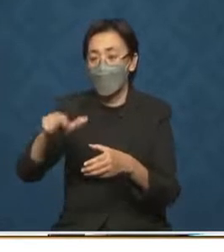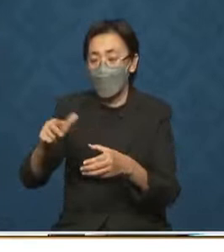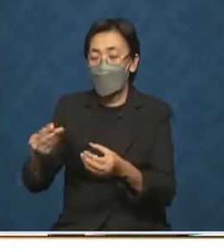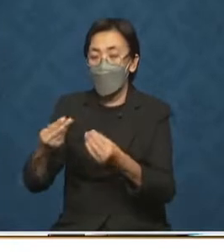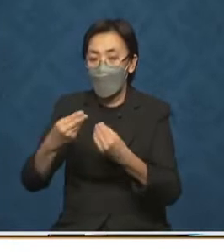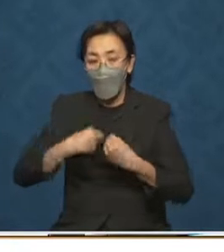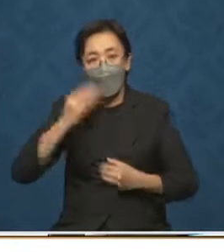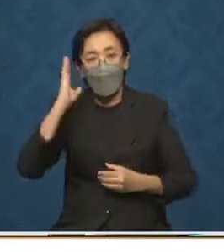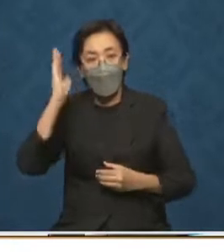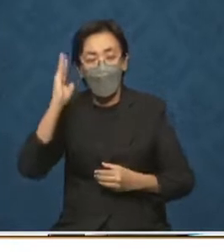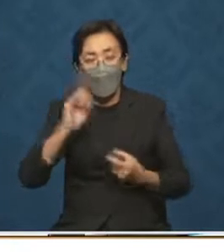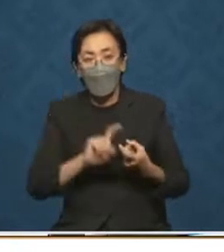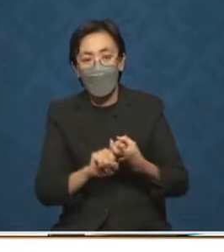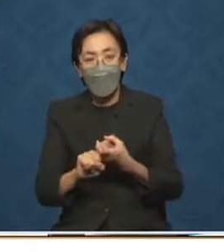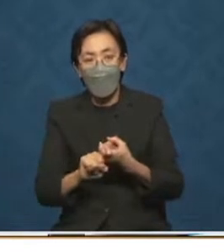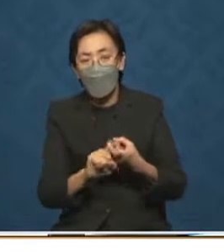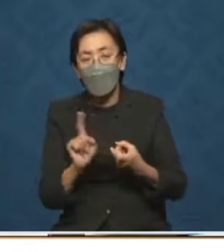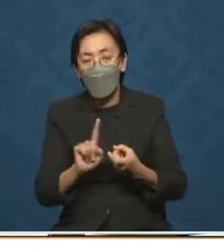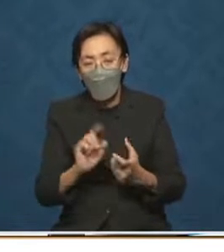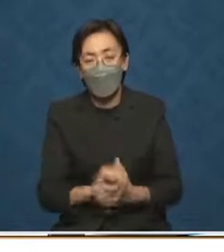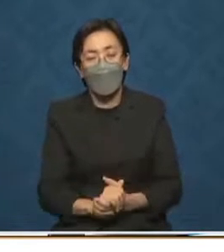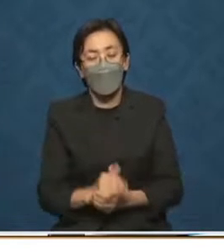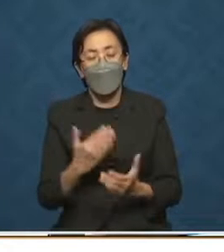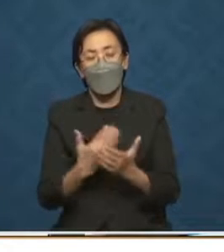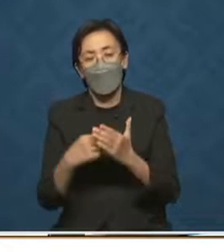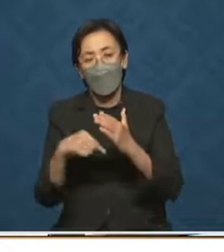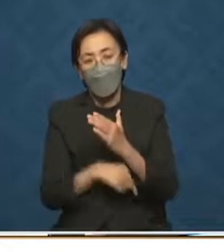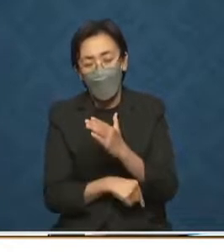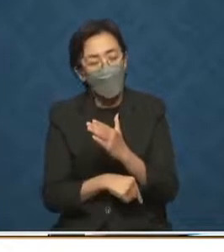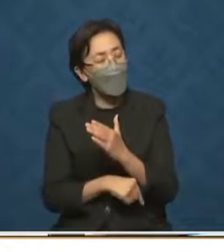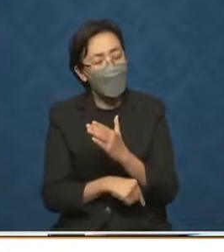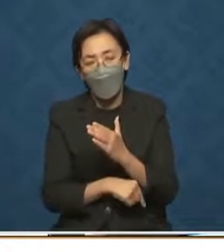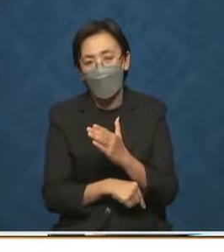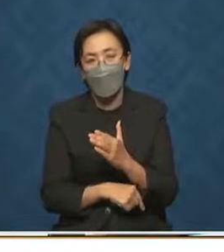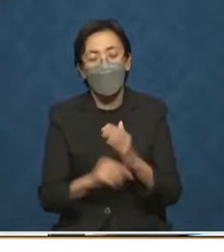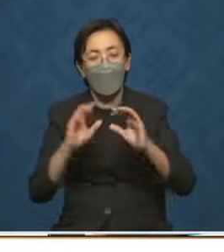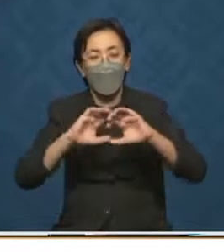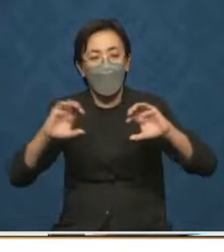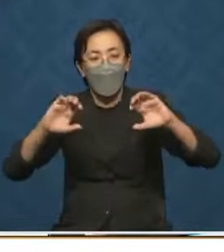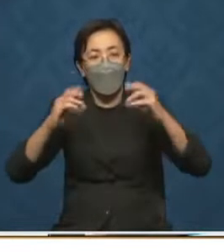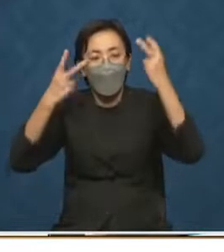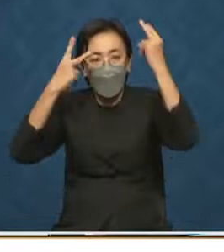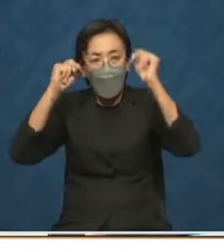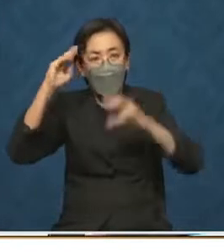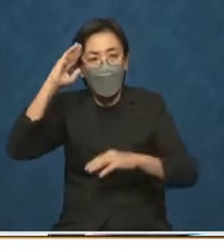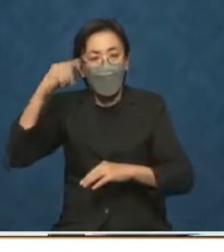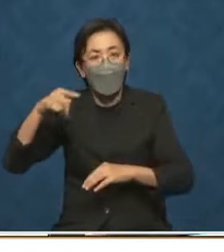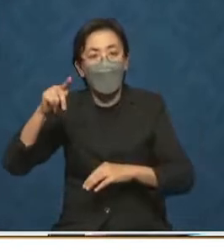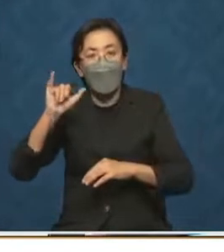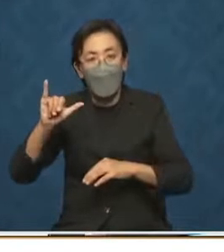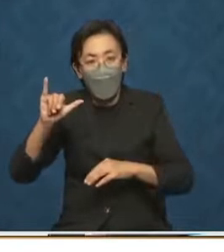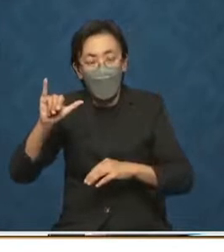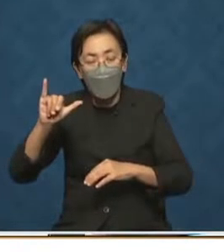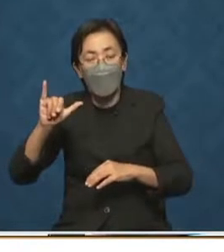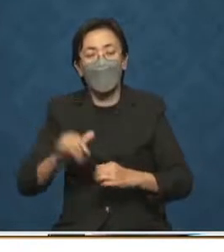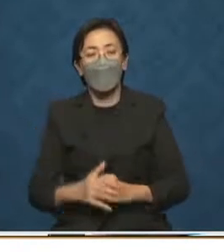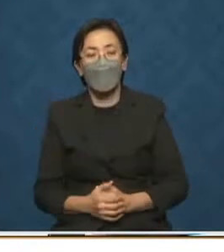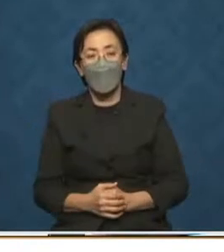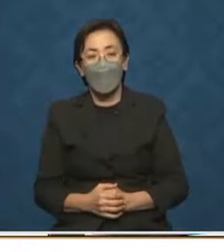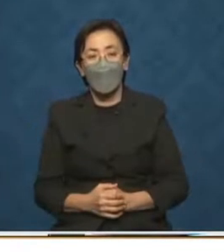องเชื่วตรแบี่